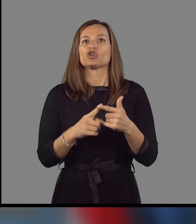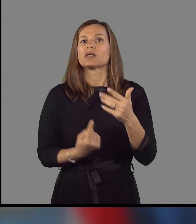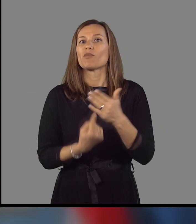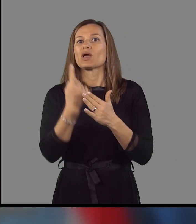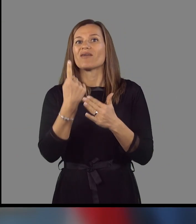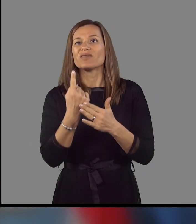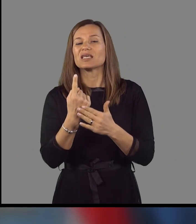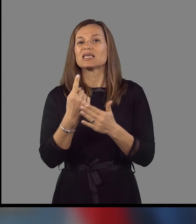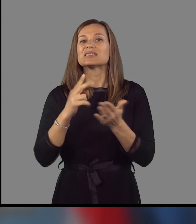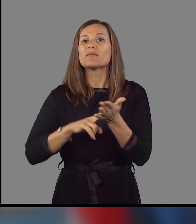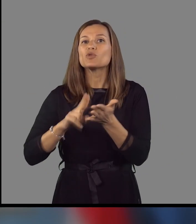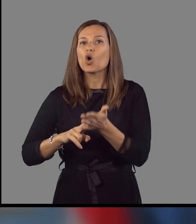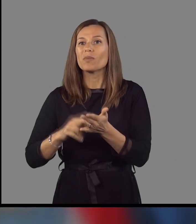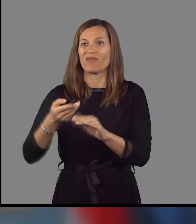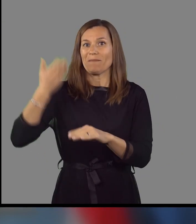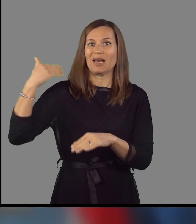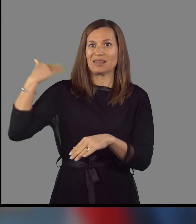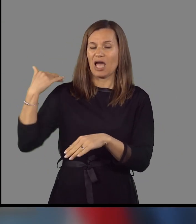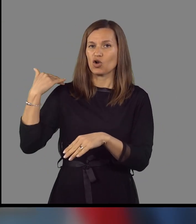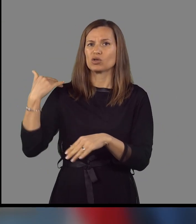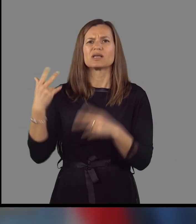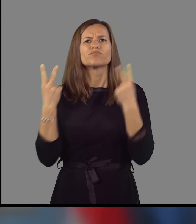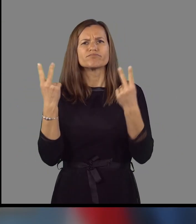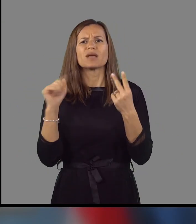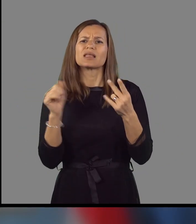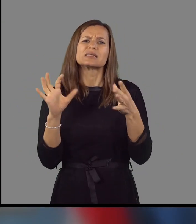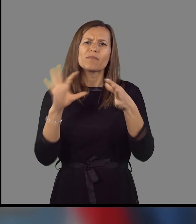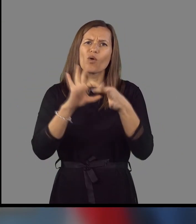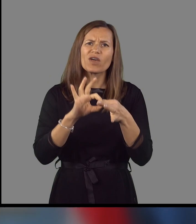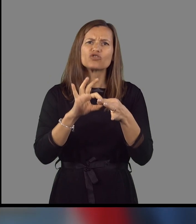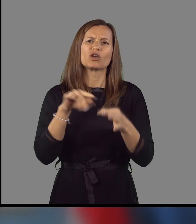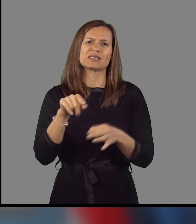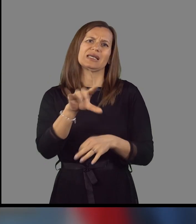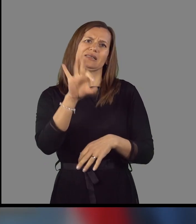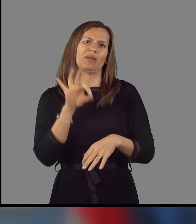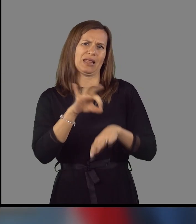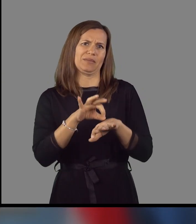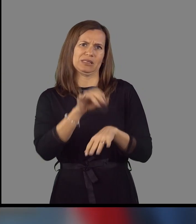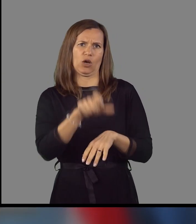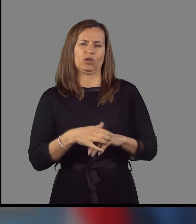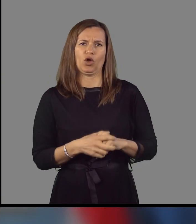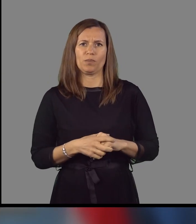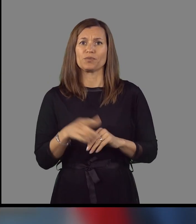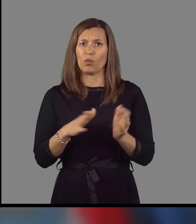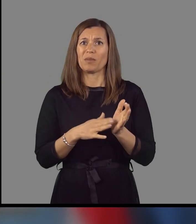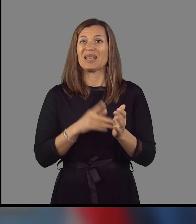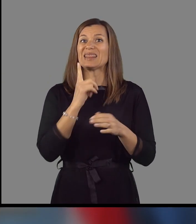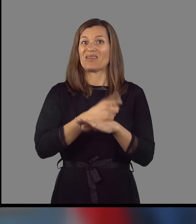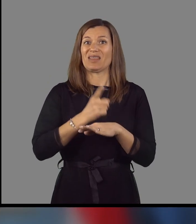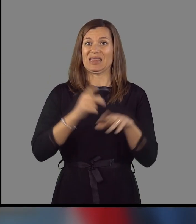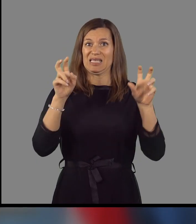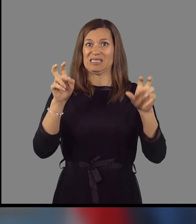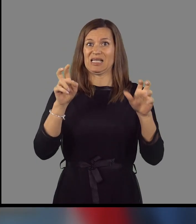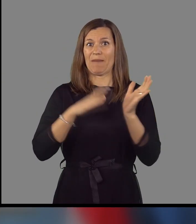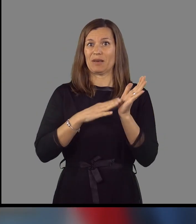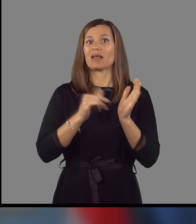pojava simptomov v preteklosti poveže z izbranim zdravnikom. Torej, definicija primera je